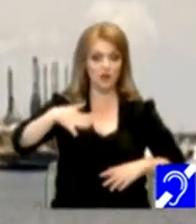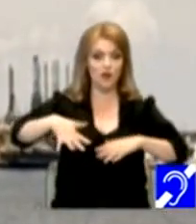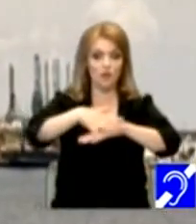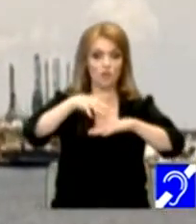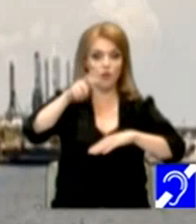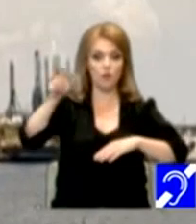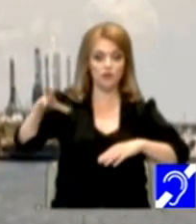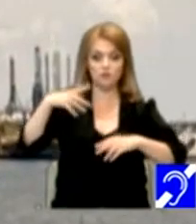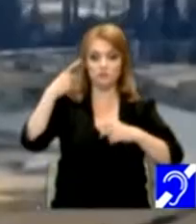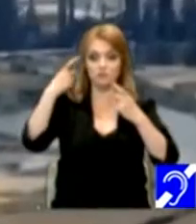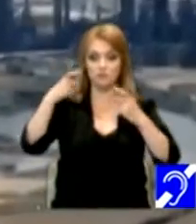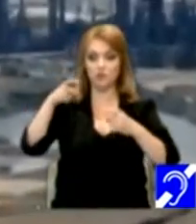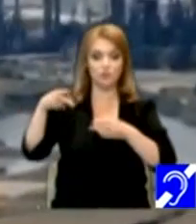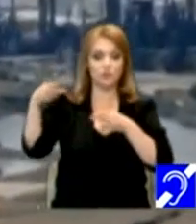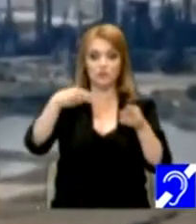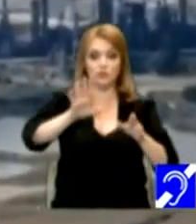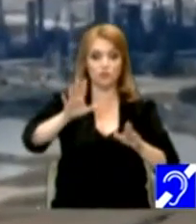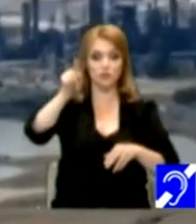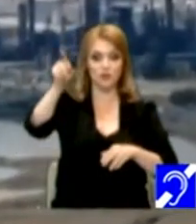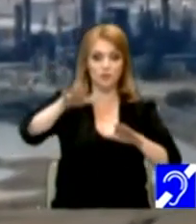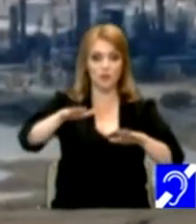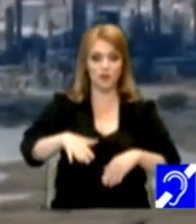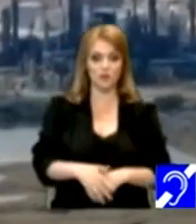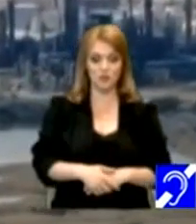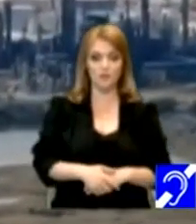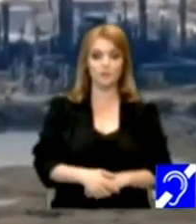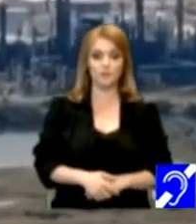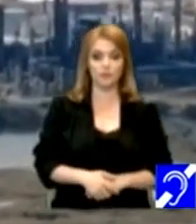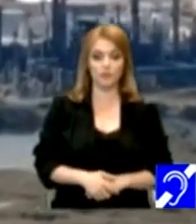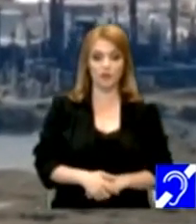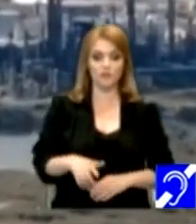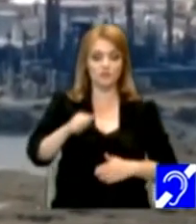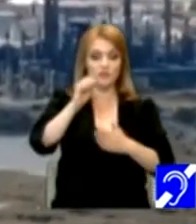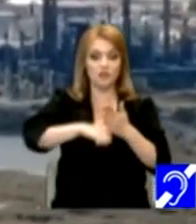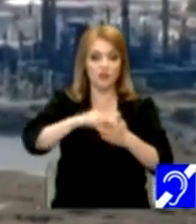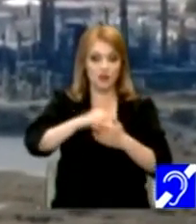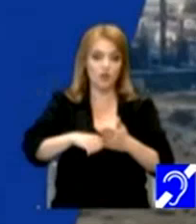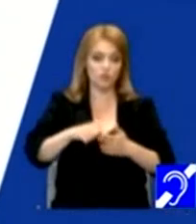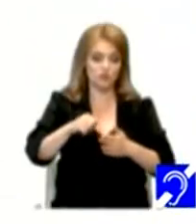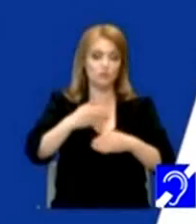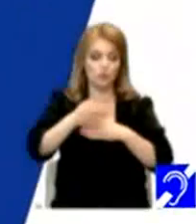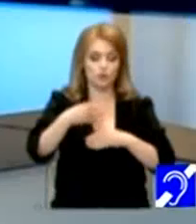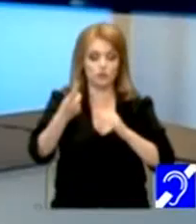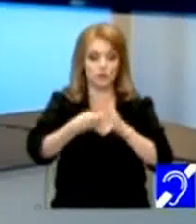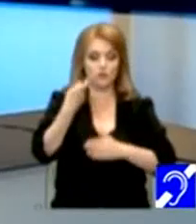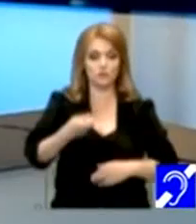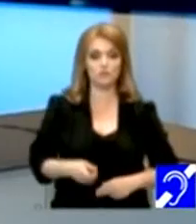a fost alertată să evite zona Midia-Nevodari, pe o rază de 1 kilometru din cauza noxelor.